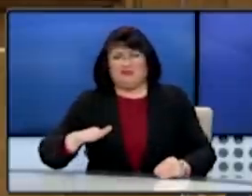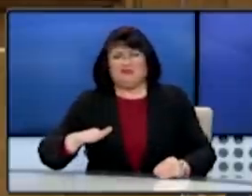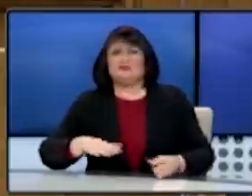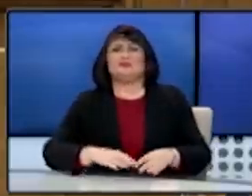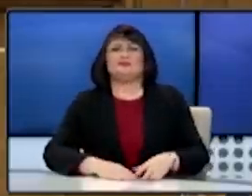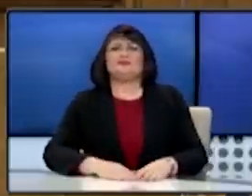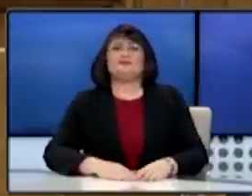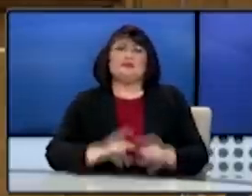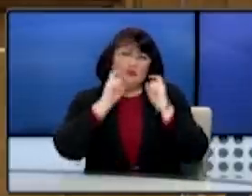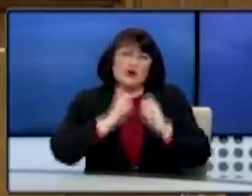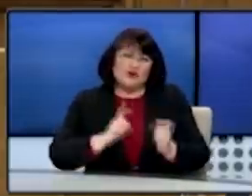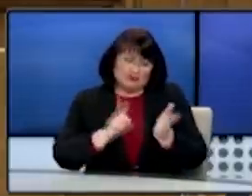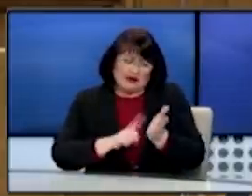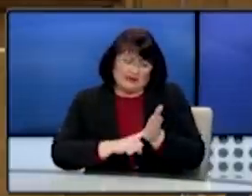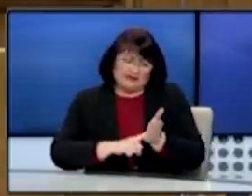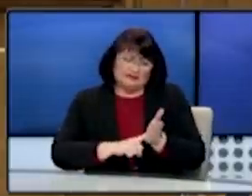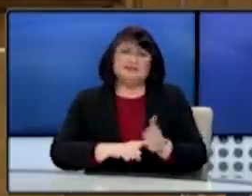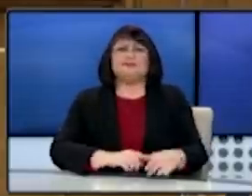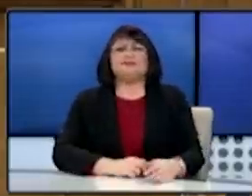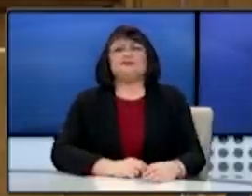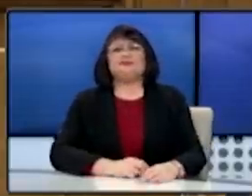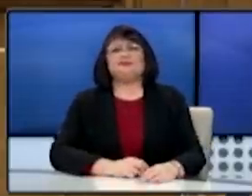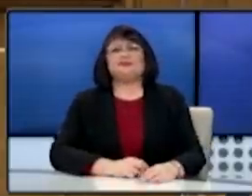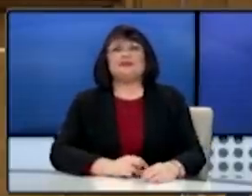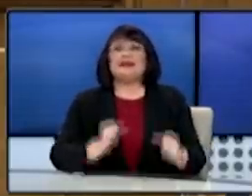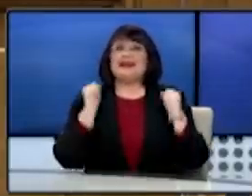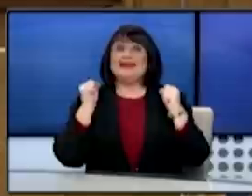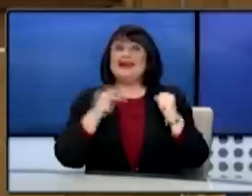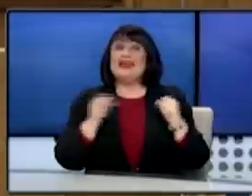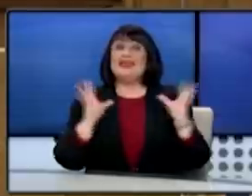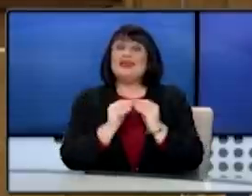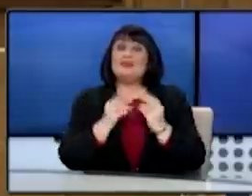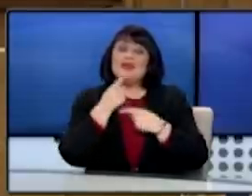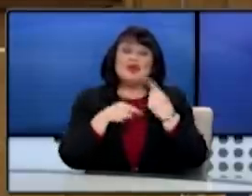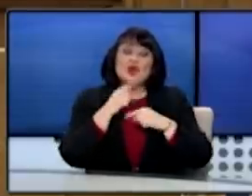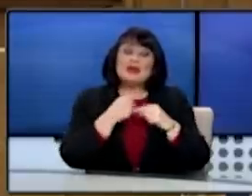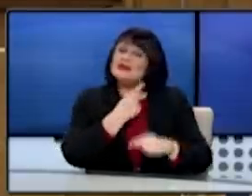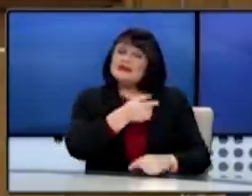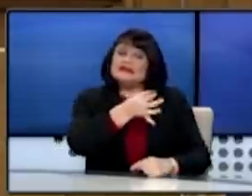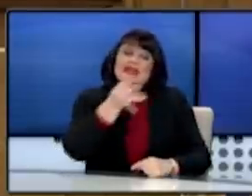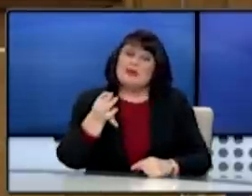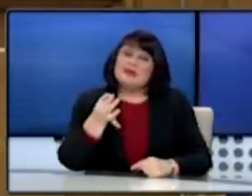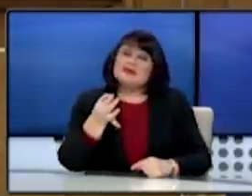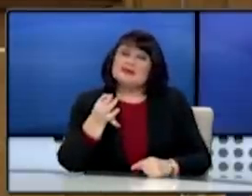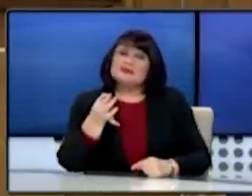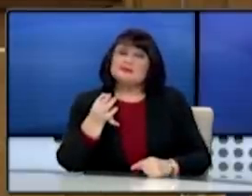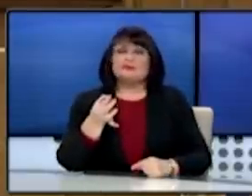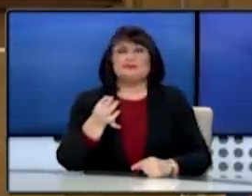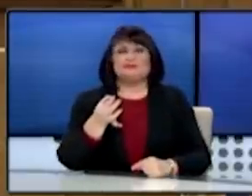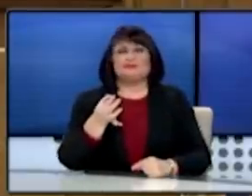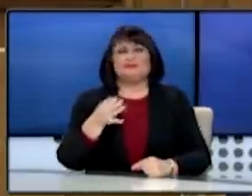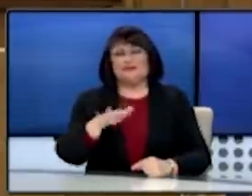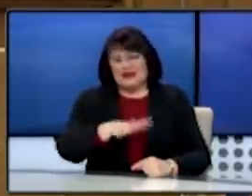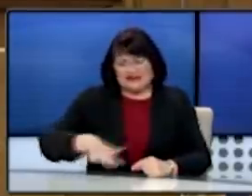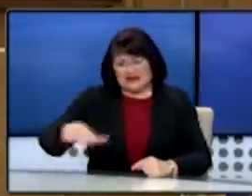έχει άλλωστε υποχρέωση να κάνει. Για την υγεία όμως, ποια δικαιολογία έχετε? Όταν σε